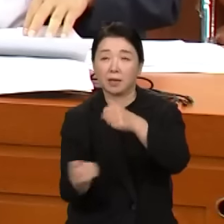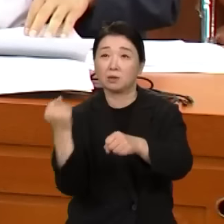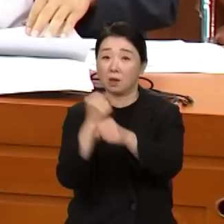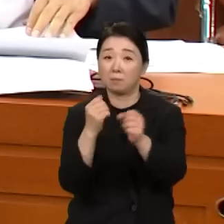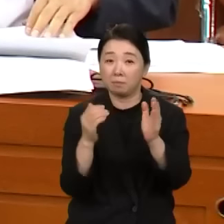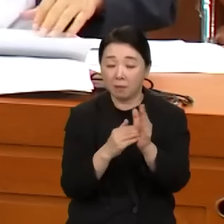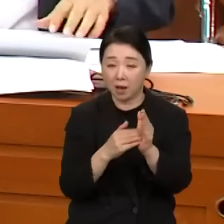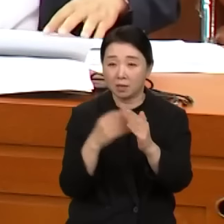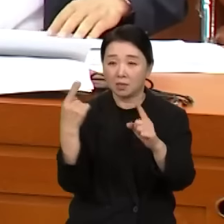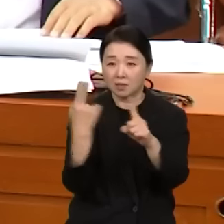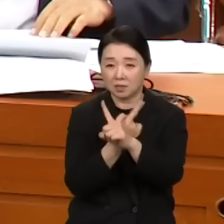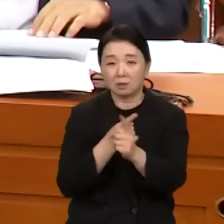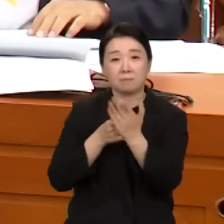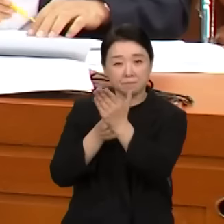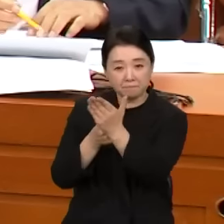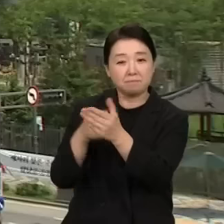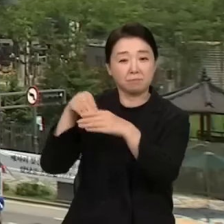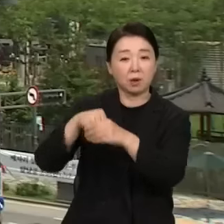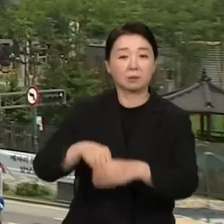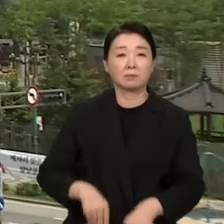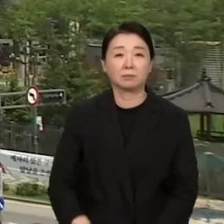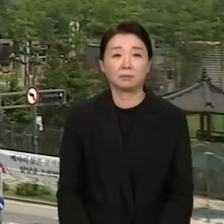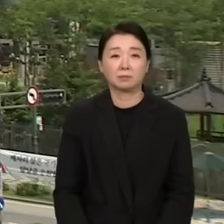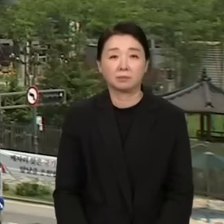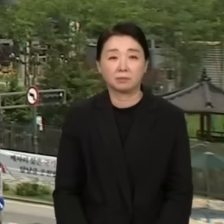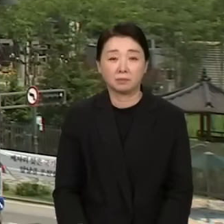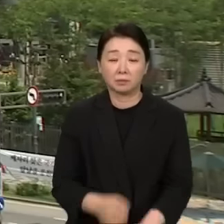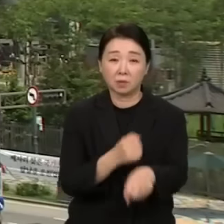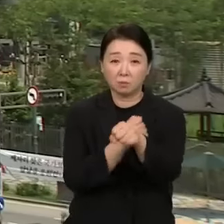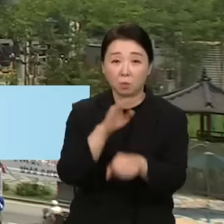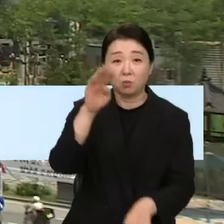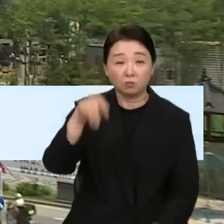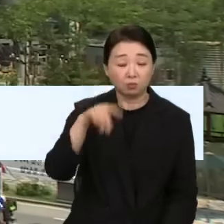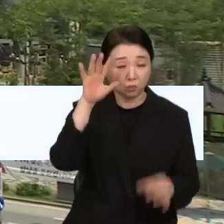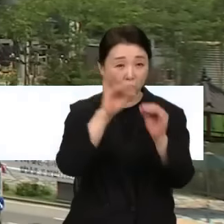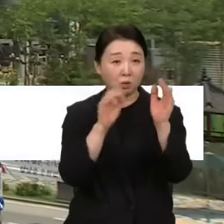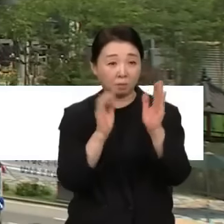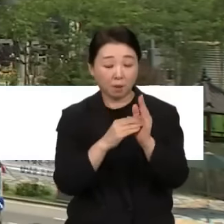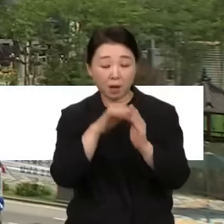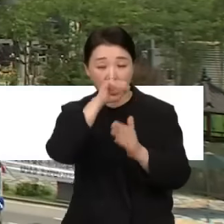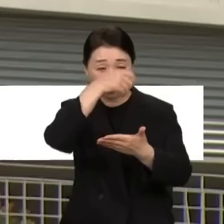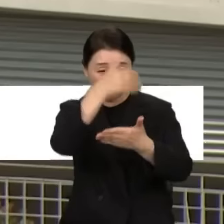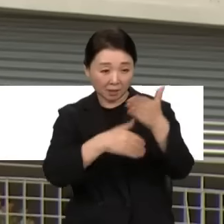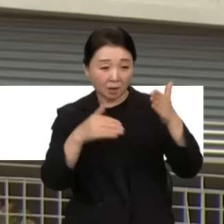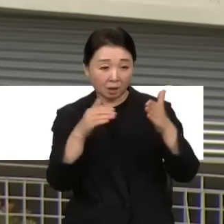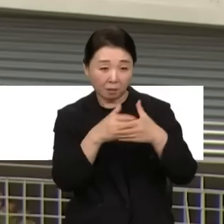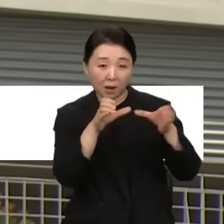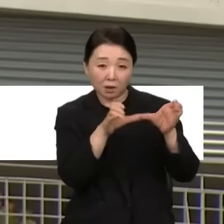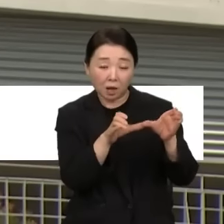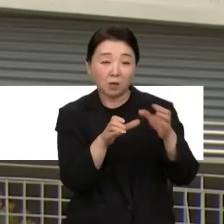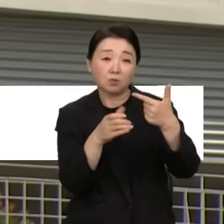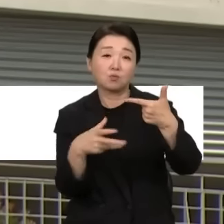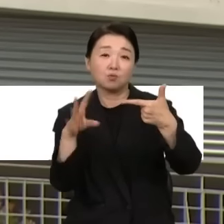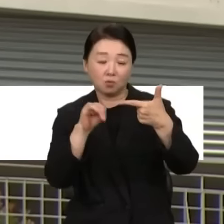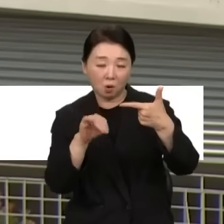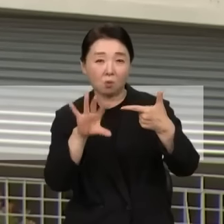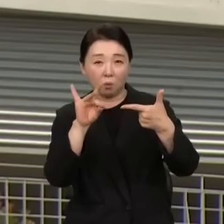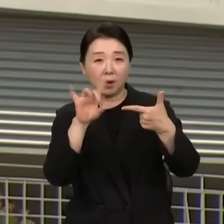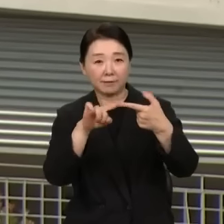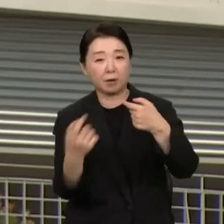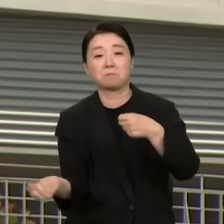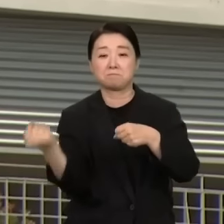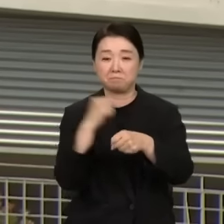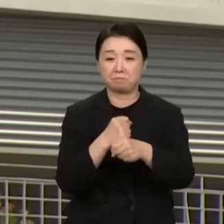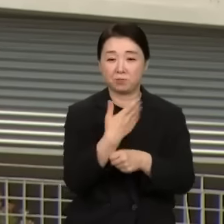담은 시정 조치를 의결했습니다. 보훈부도 이에 동의하면서 삭감됐던 광복회 예산 6억은 원상복구